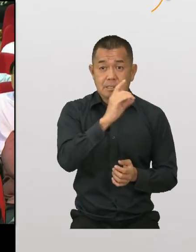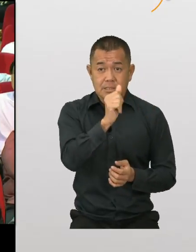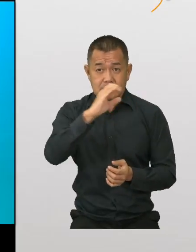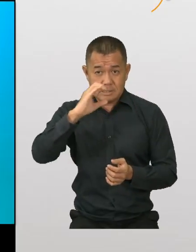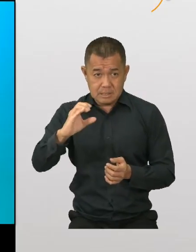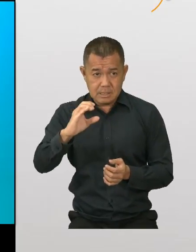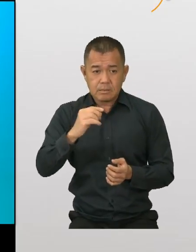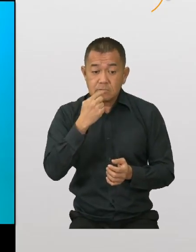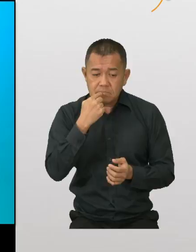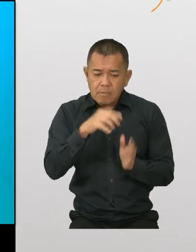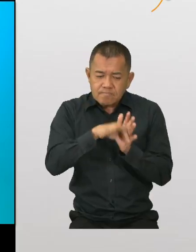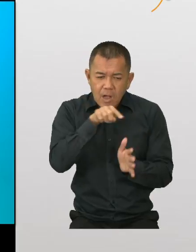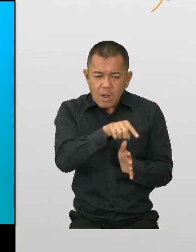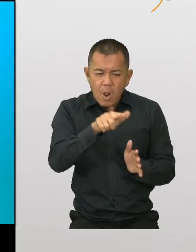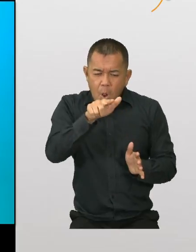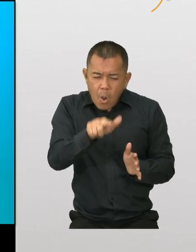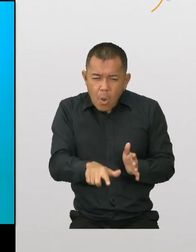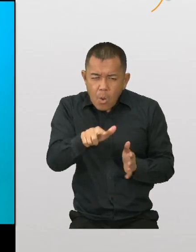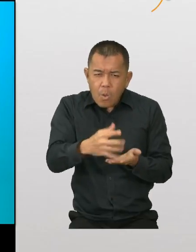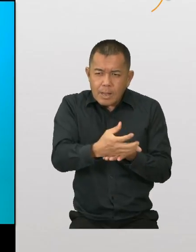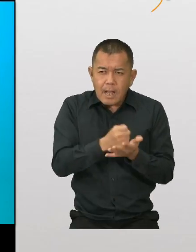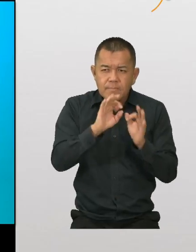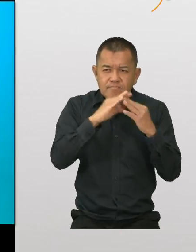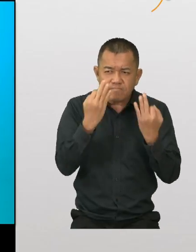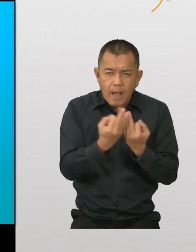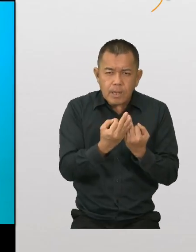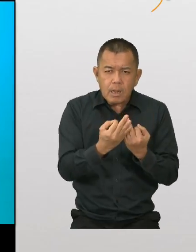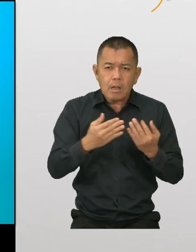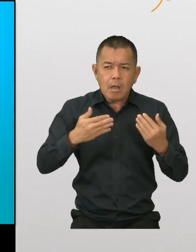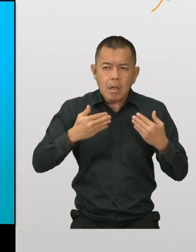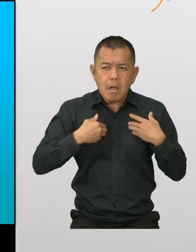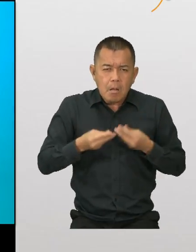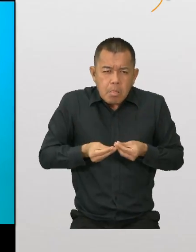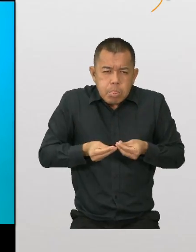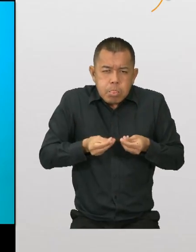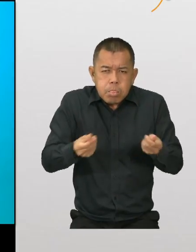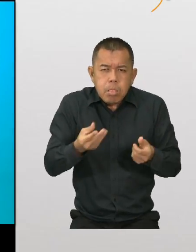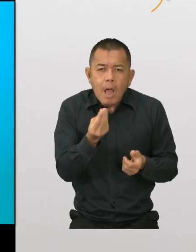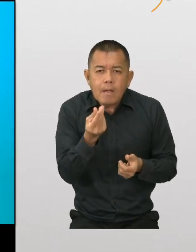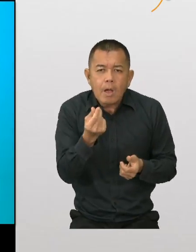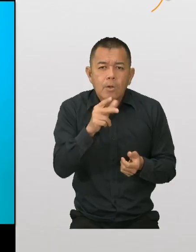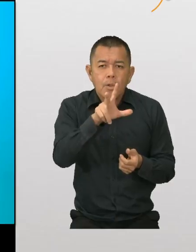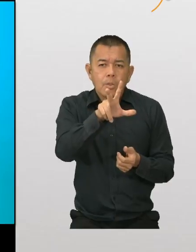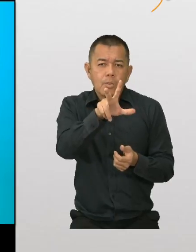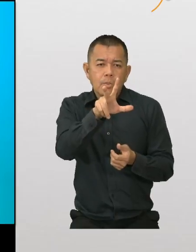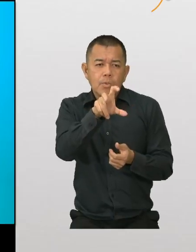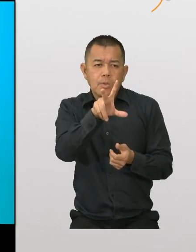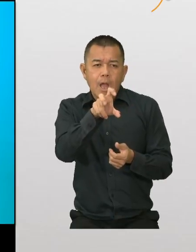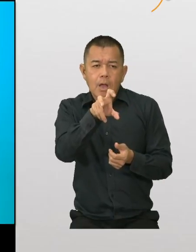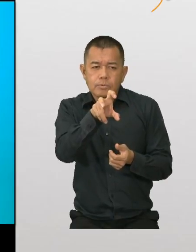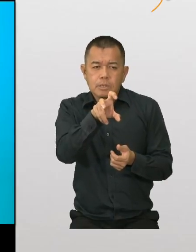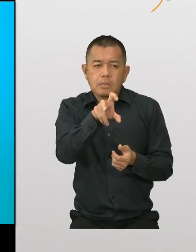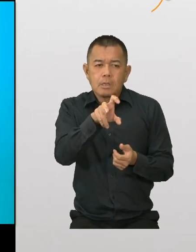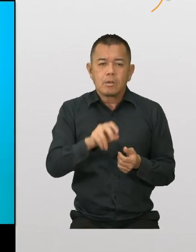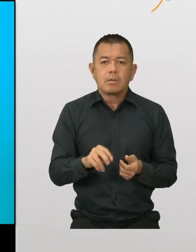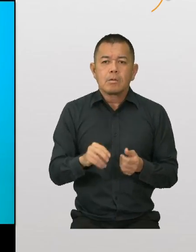had telecommunications bills as much as $300 or more. 一个家庭 That is 其实超过他们家庭